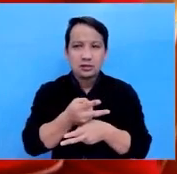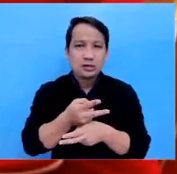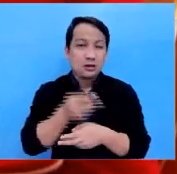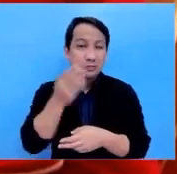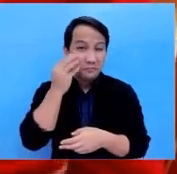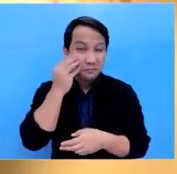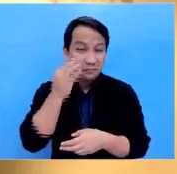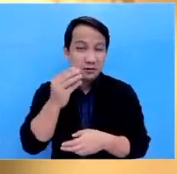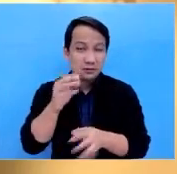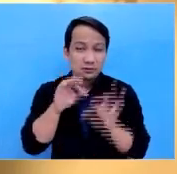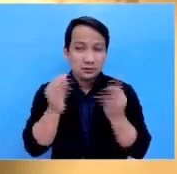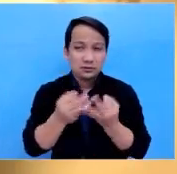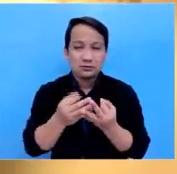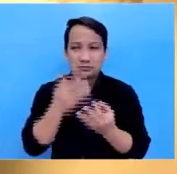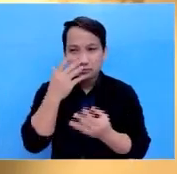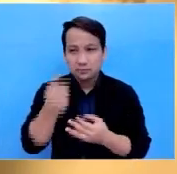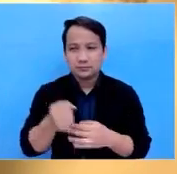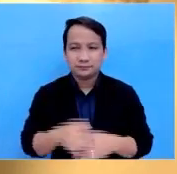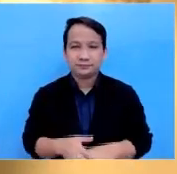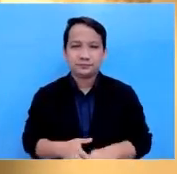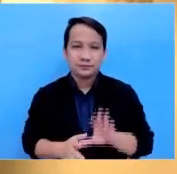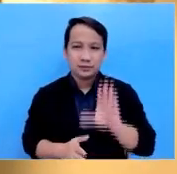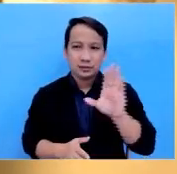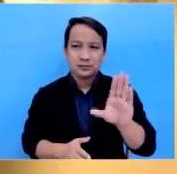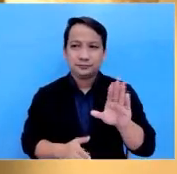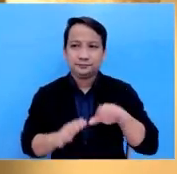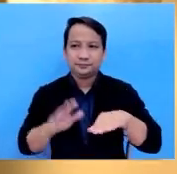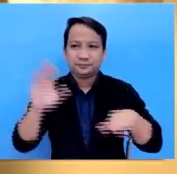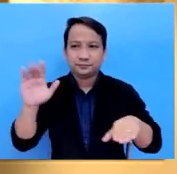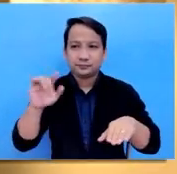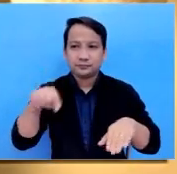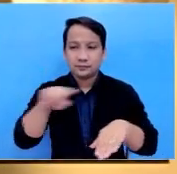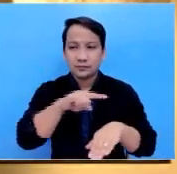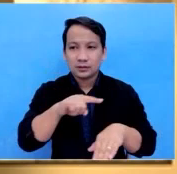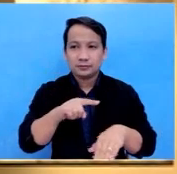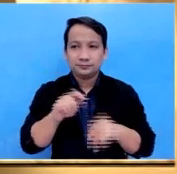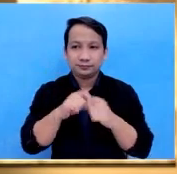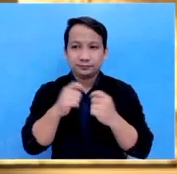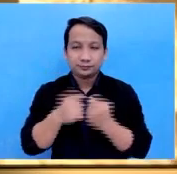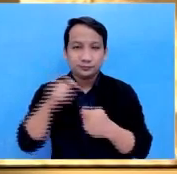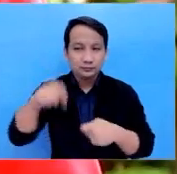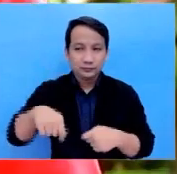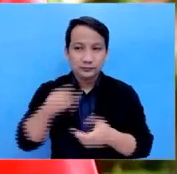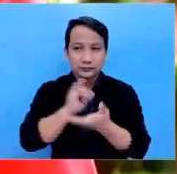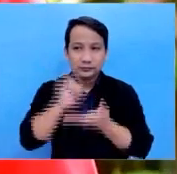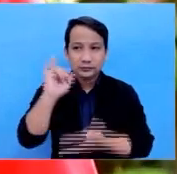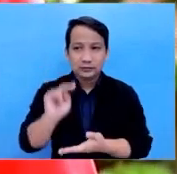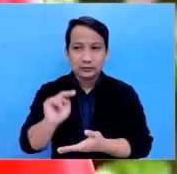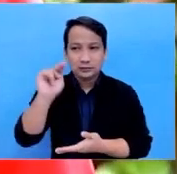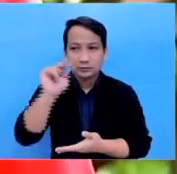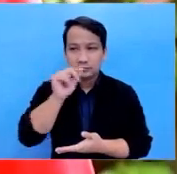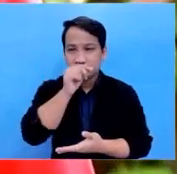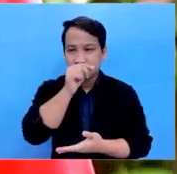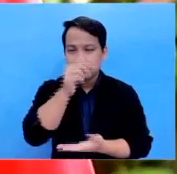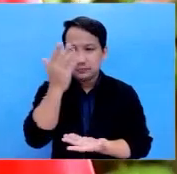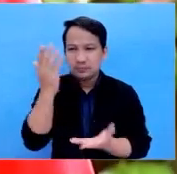memorabilia. This is the inauguration of our town in Ilocos Norte. So,